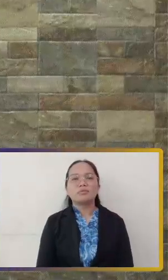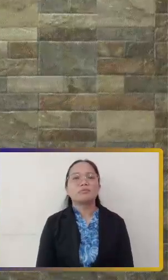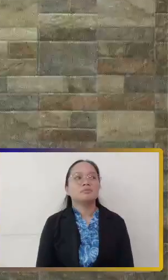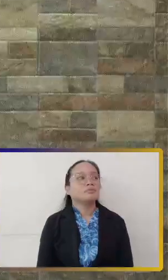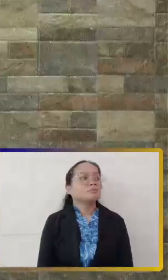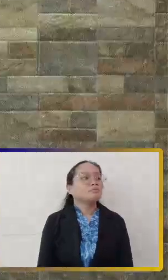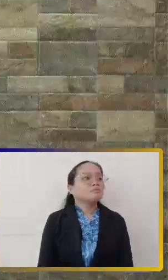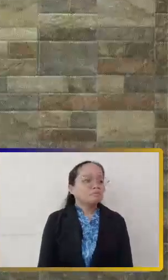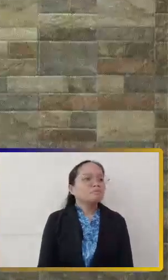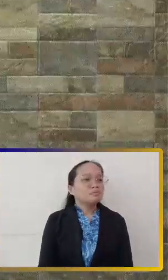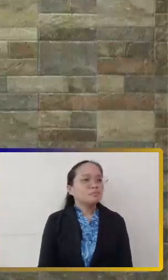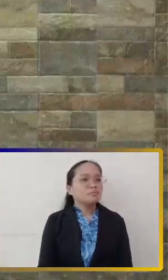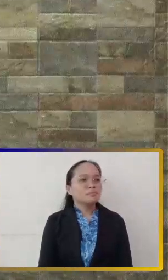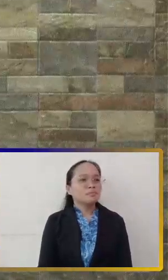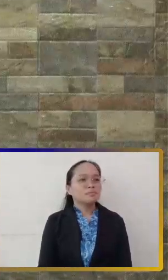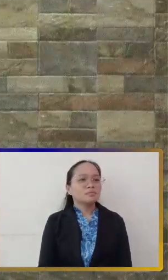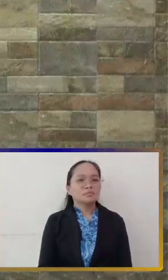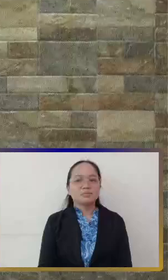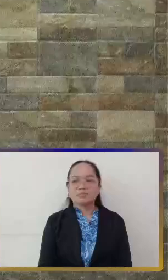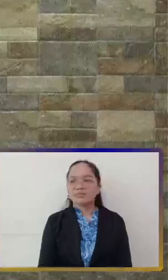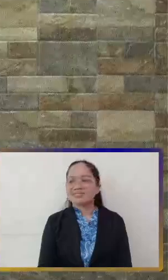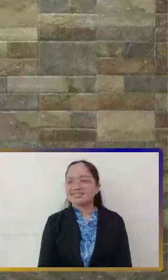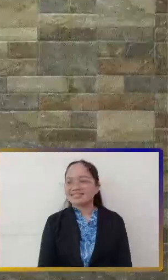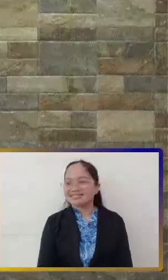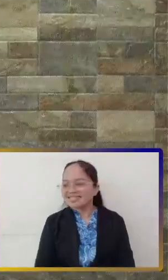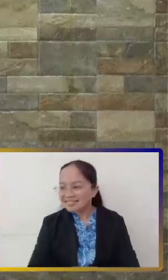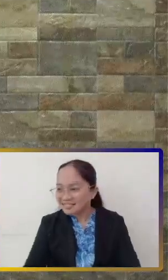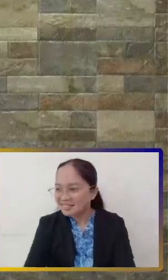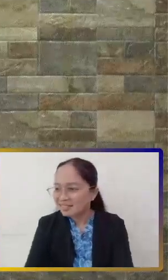Yeah. Sabi mo, Willie, sayang.